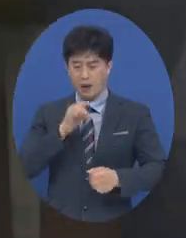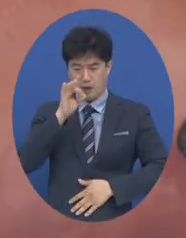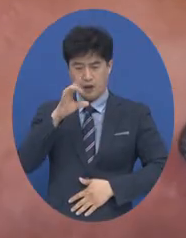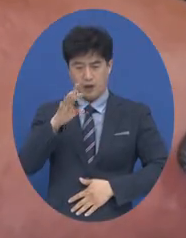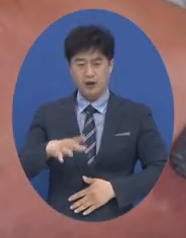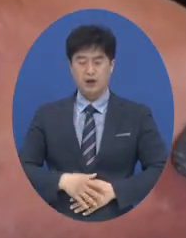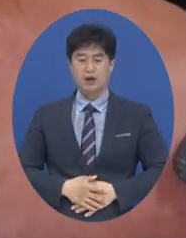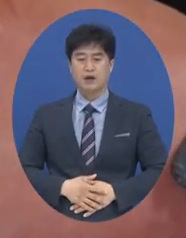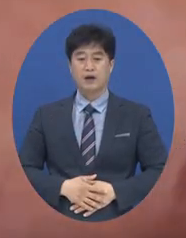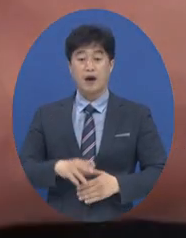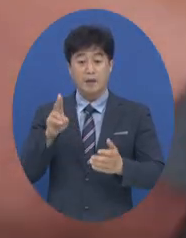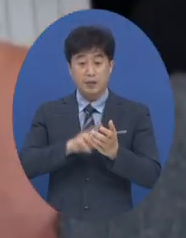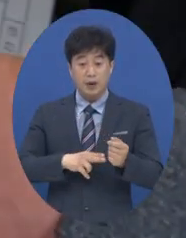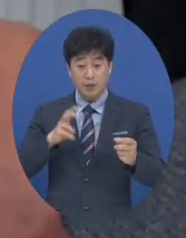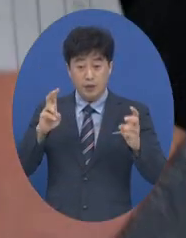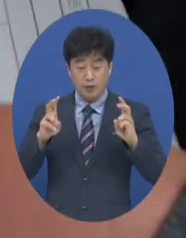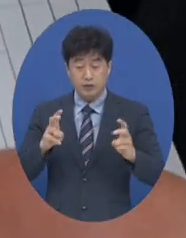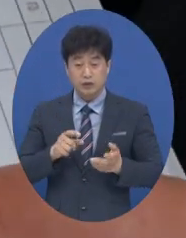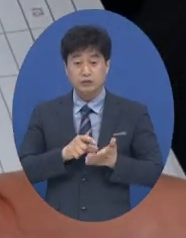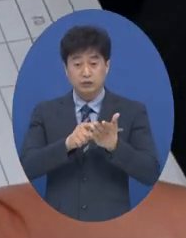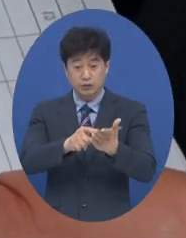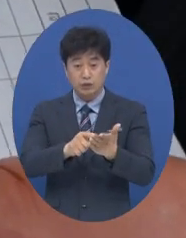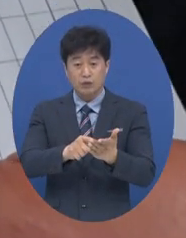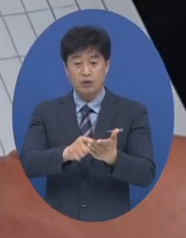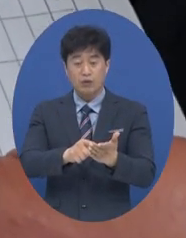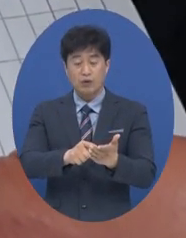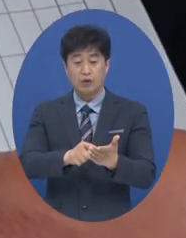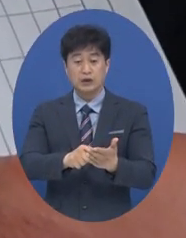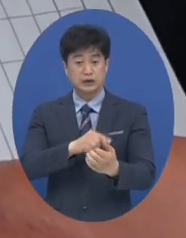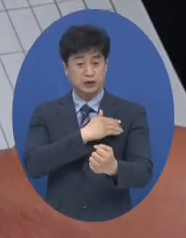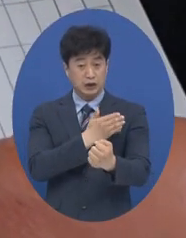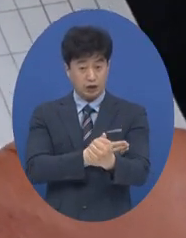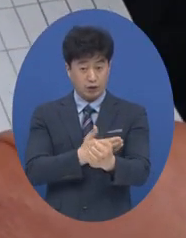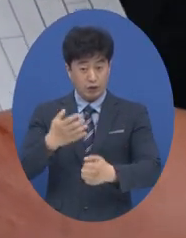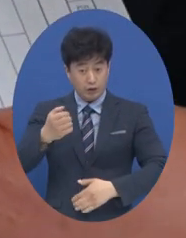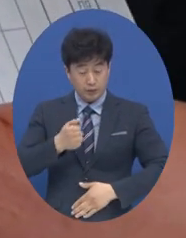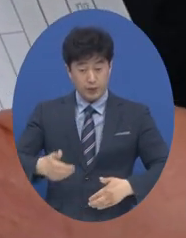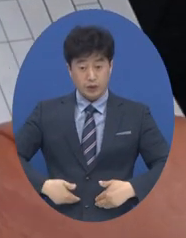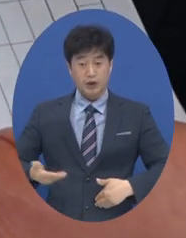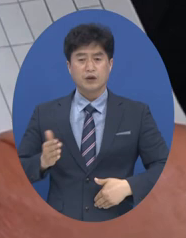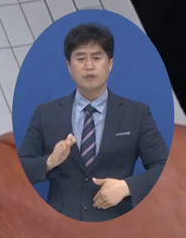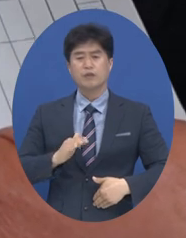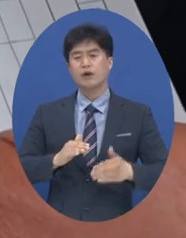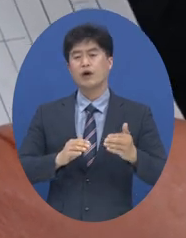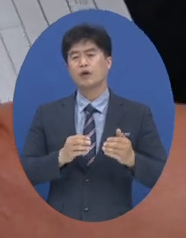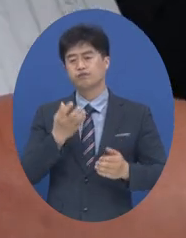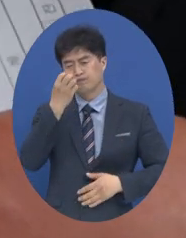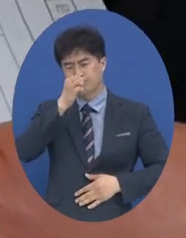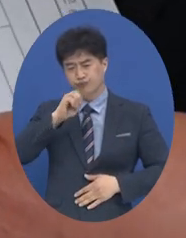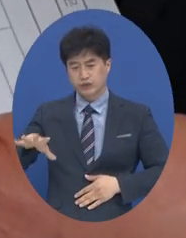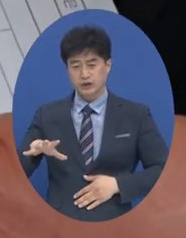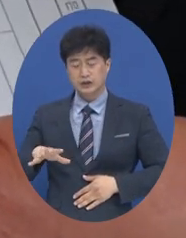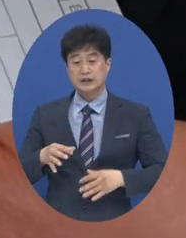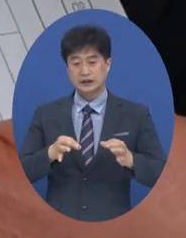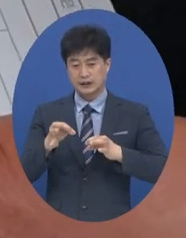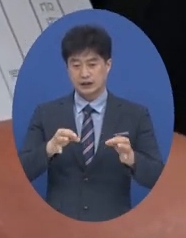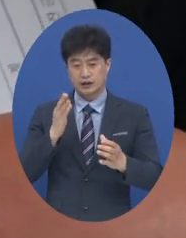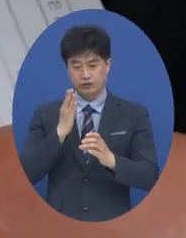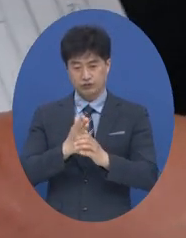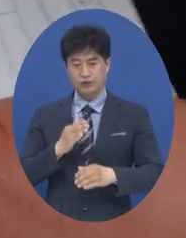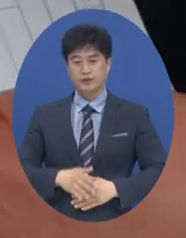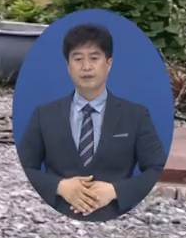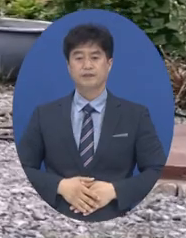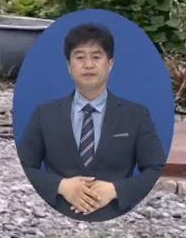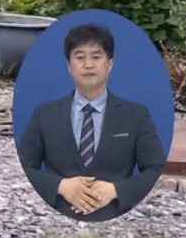돼요. 판매업 등록을 하고 일정 자격을 갖춰야 하지만 절차를 모두 무시한 채 버젓이 장사를 하고 있는